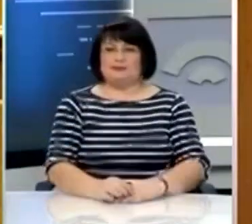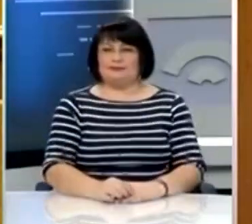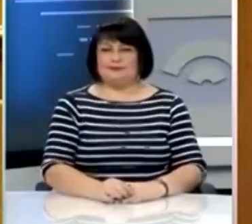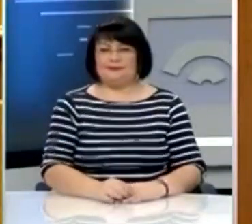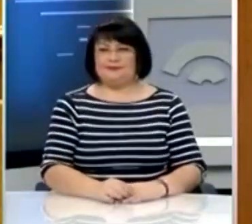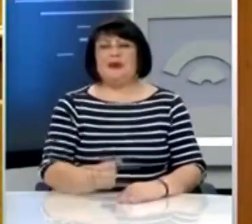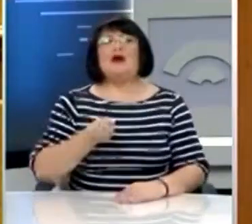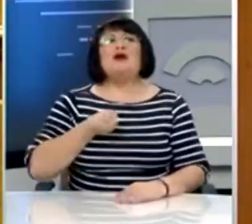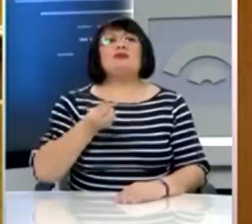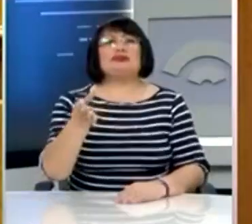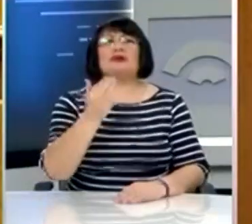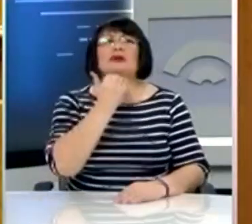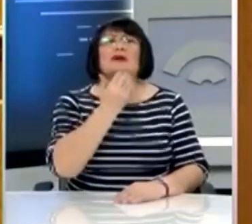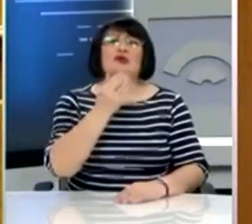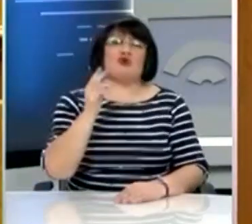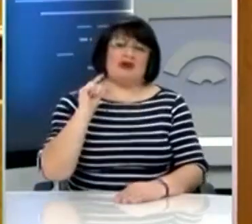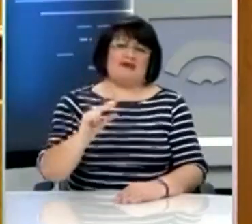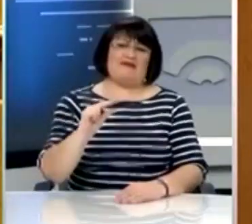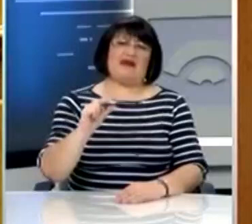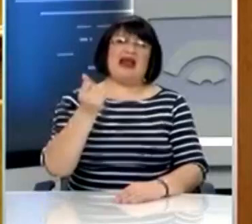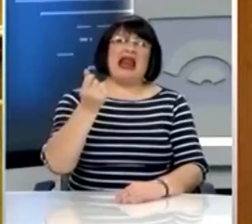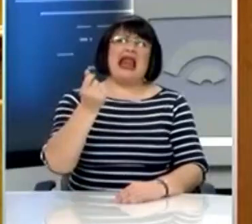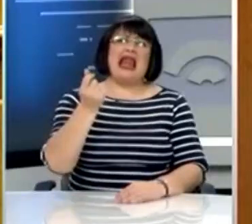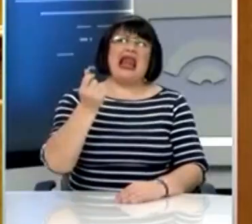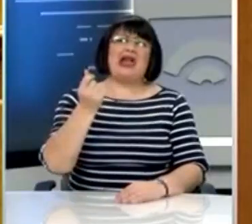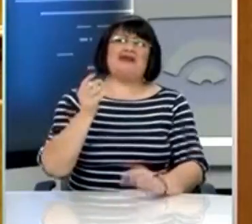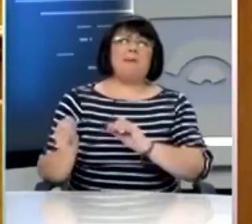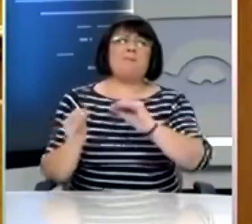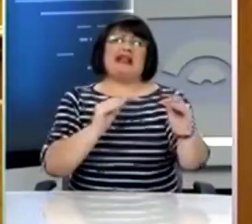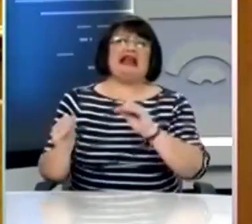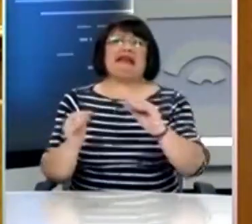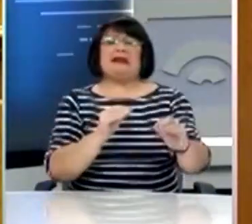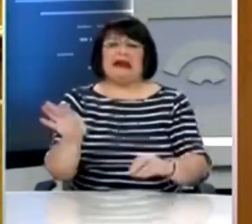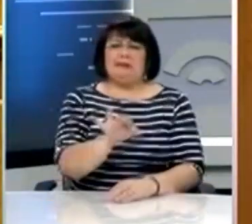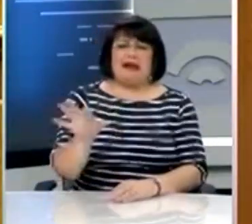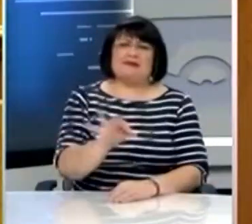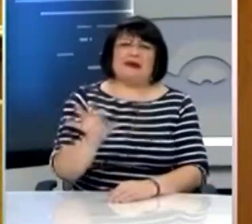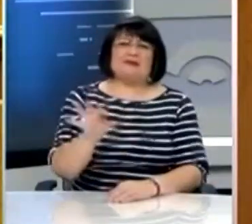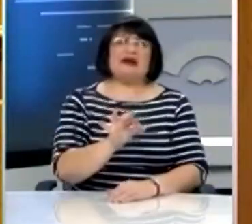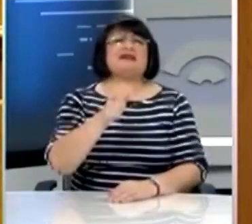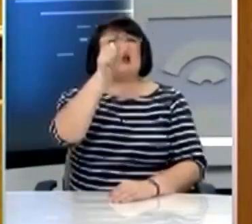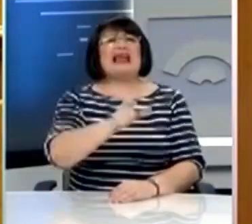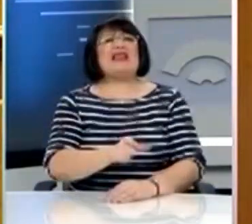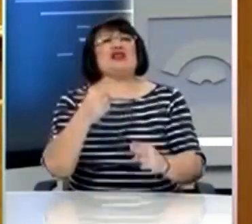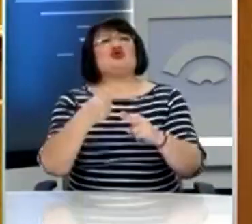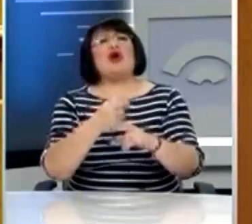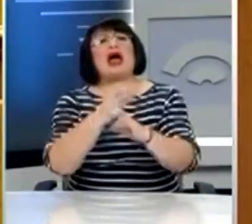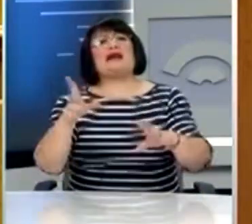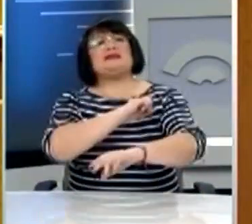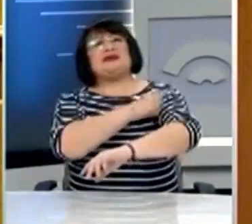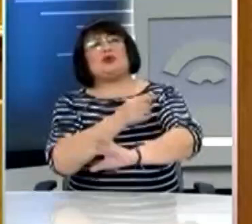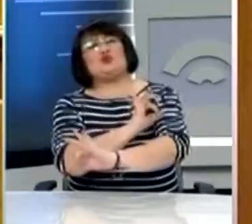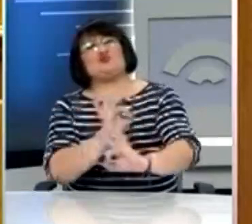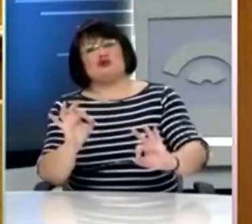είναι περισσότεροι, δεν μπορούν να παίρνουν τα ίδια χρήματα που πέραν οι μετακλητοί των προηγούμενων. Η δική σας είναι πιο ικανή, είναι άριστη. Ετοιμότητα